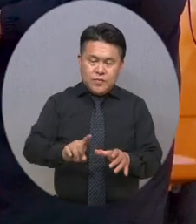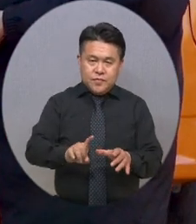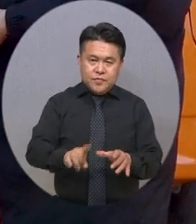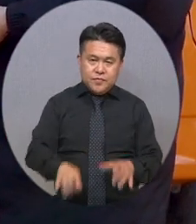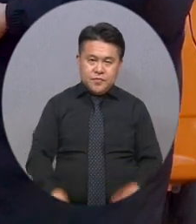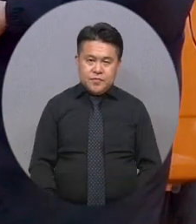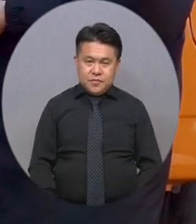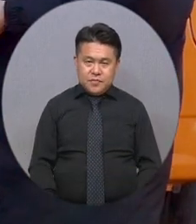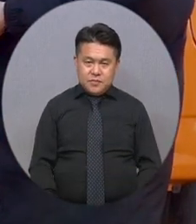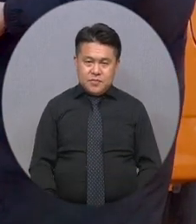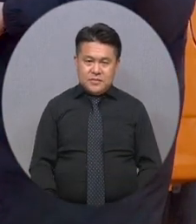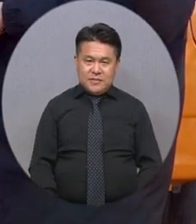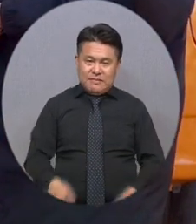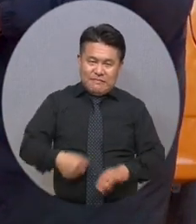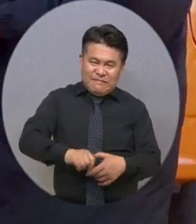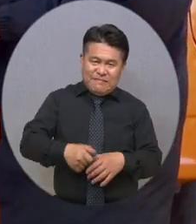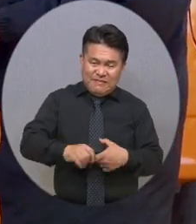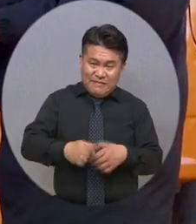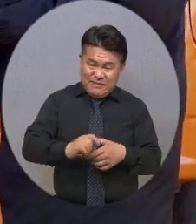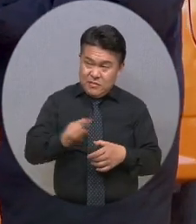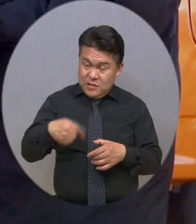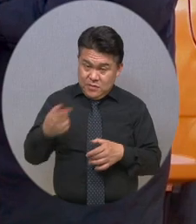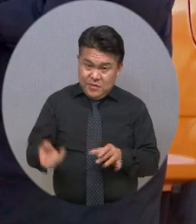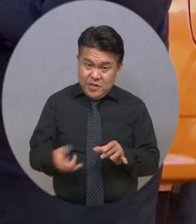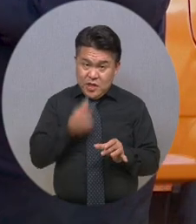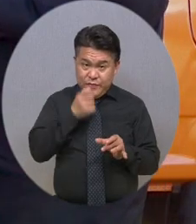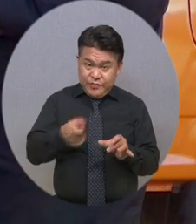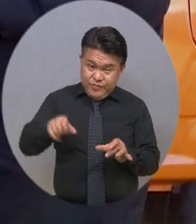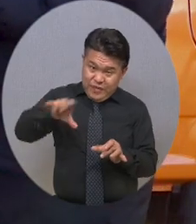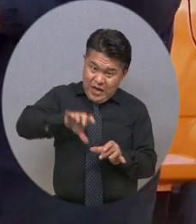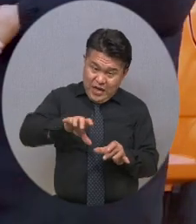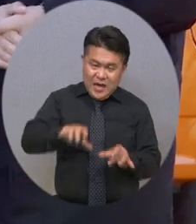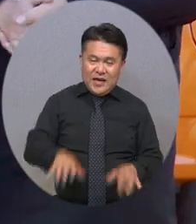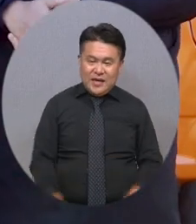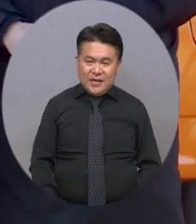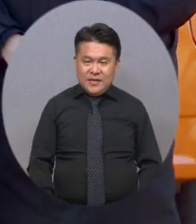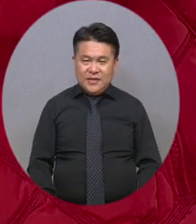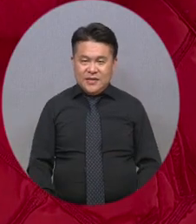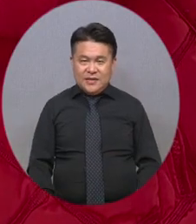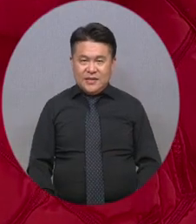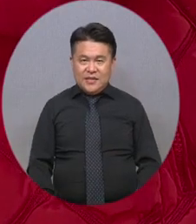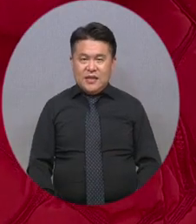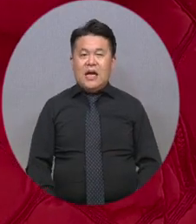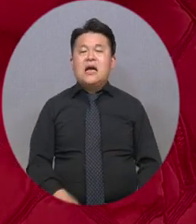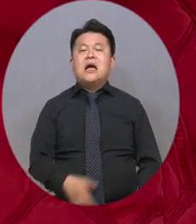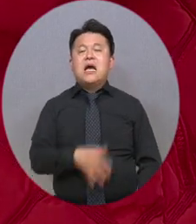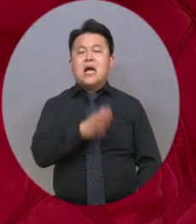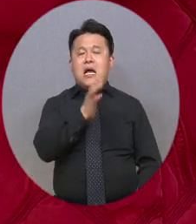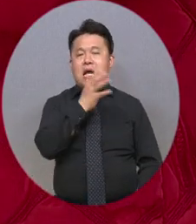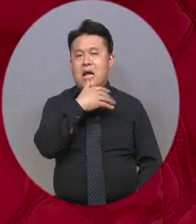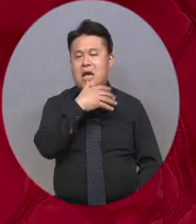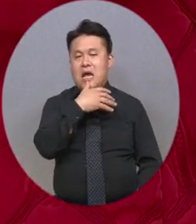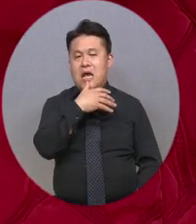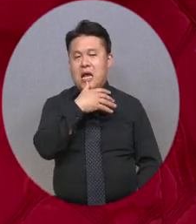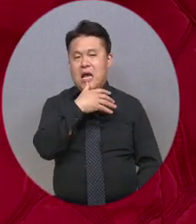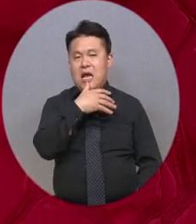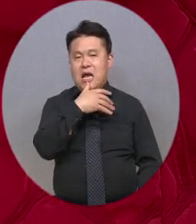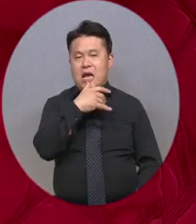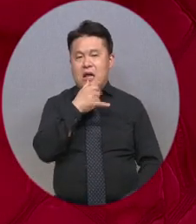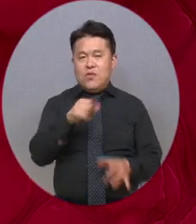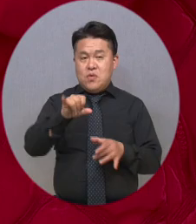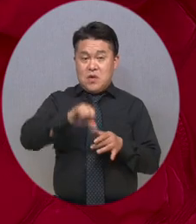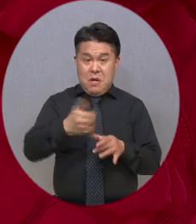여기다가 열. 아유, 이렇게 뚜껑 열어서. 있잖아. 이렇게 뚜껑 열어서. 아, 물만 넣으면 된다 이거죠. 바로 물이